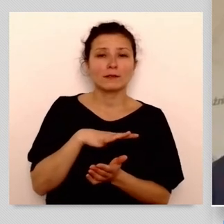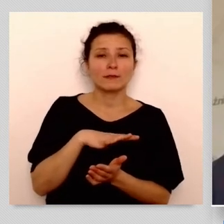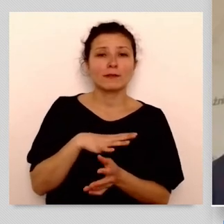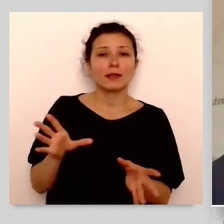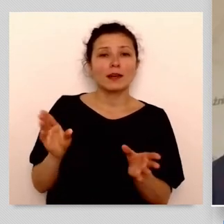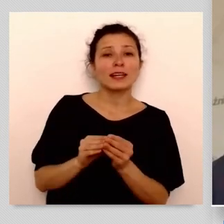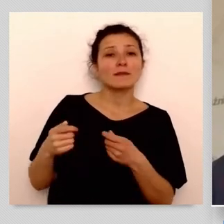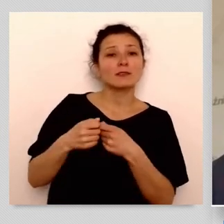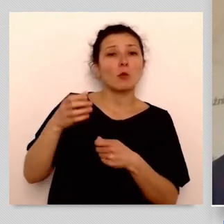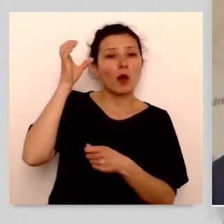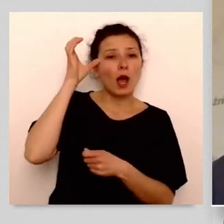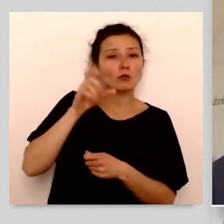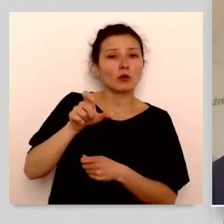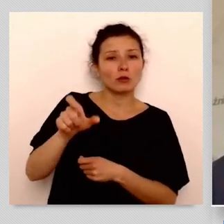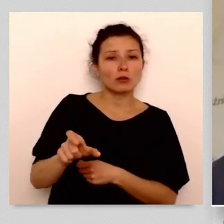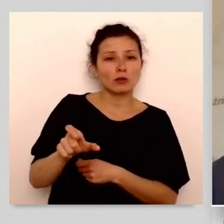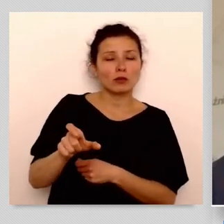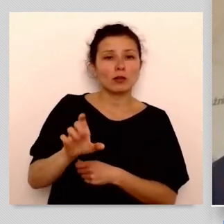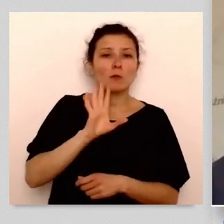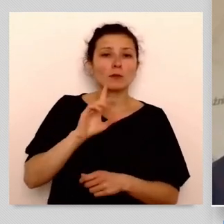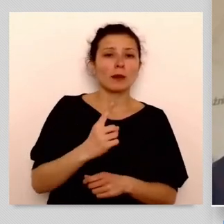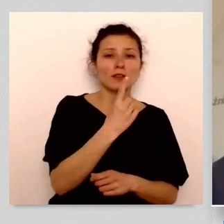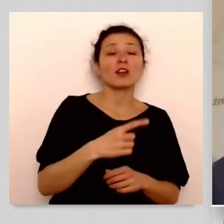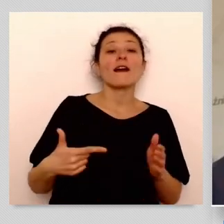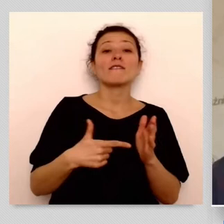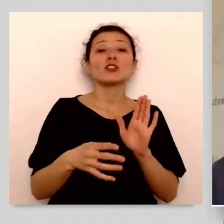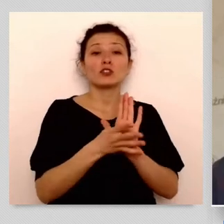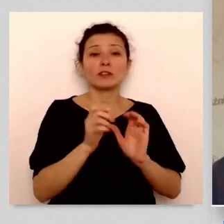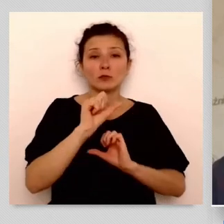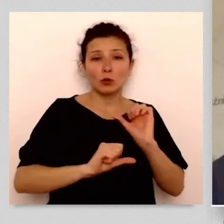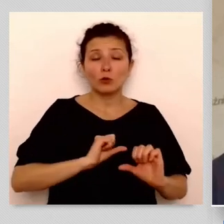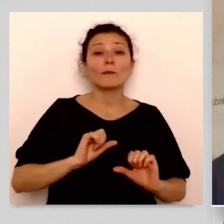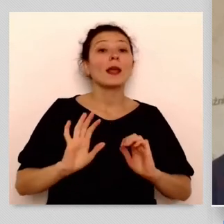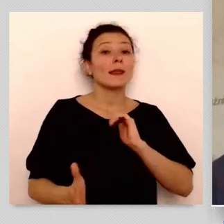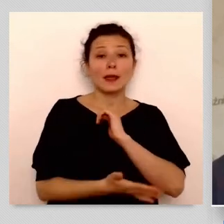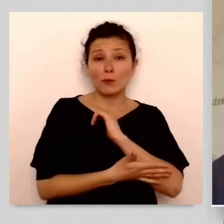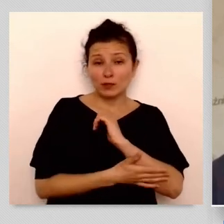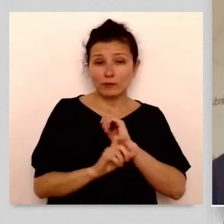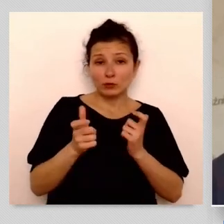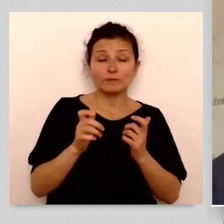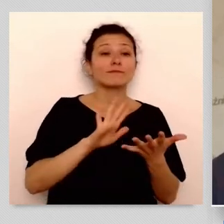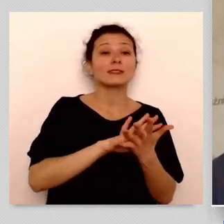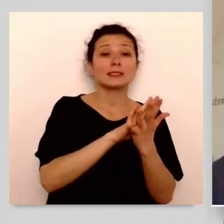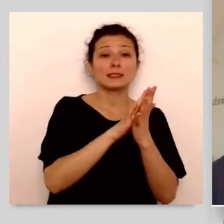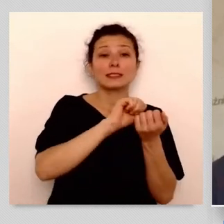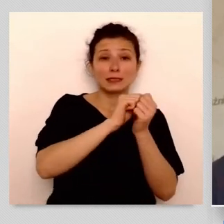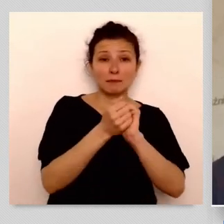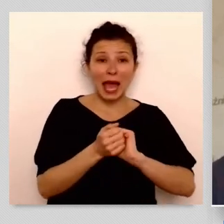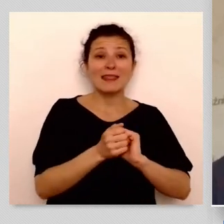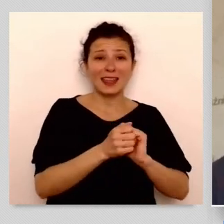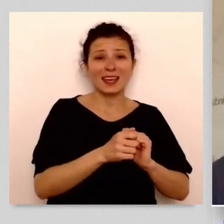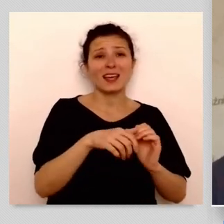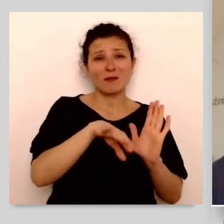współautorem, tak jak pierwsza, w 2019 roku, w oparciu o zmiany otoczenia prawnego, które w